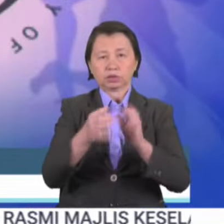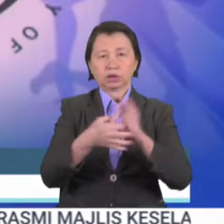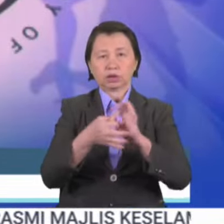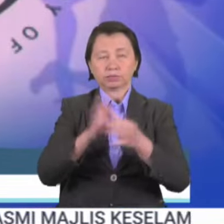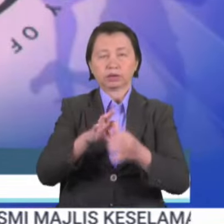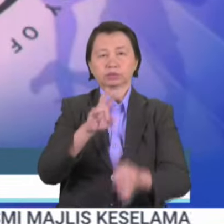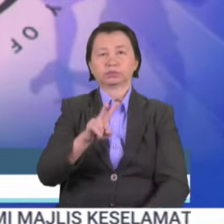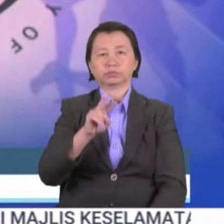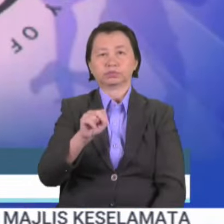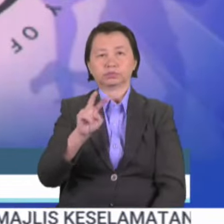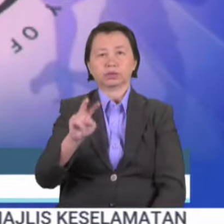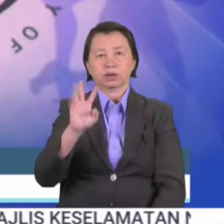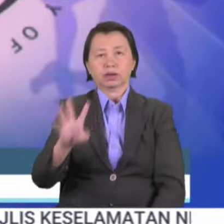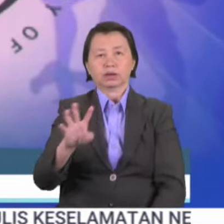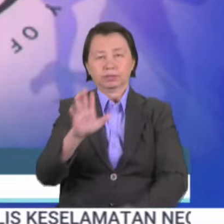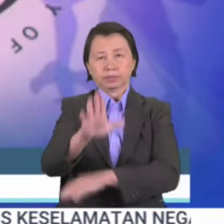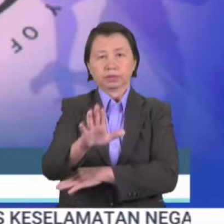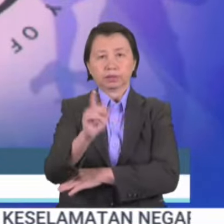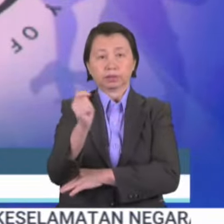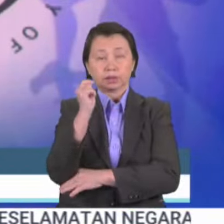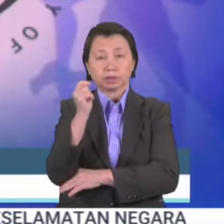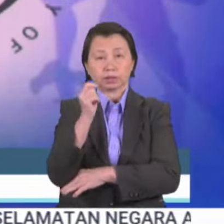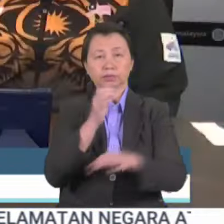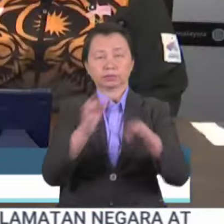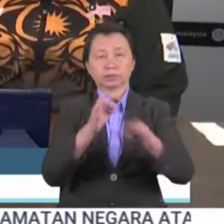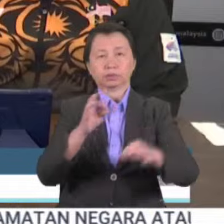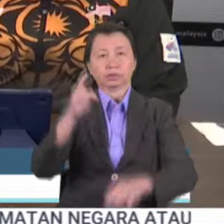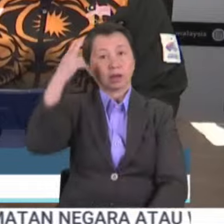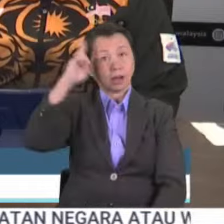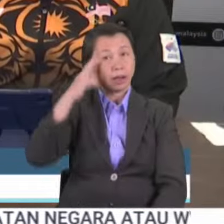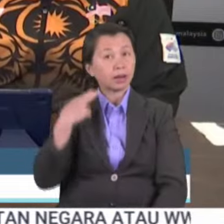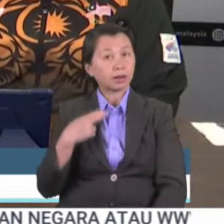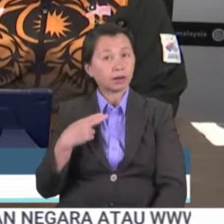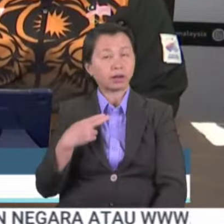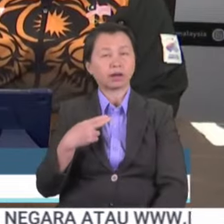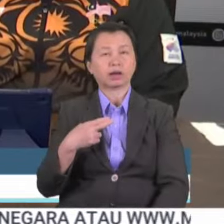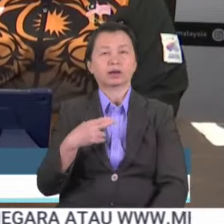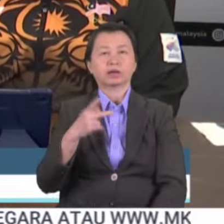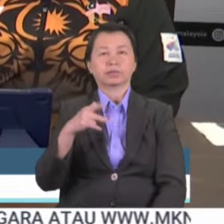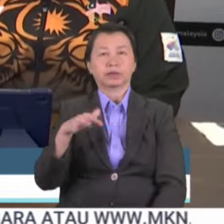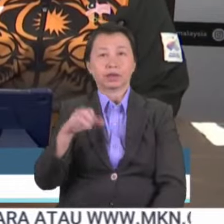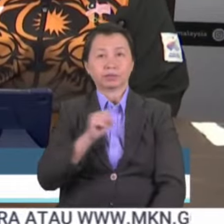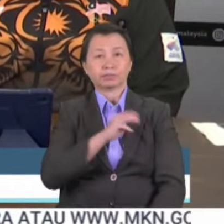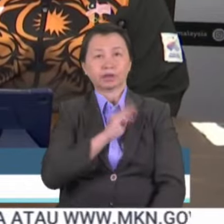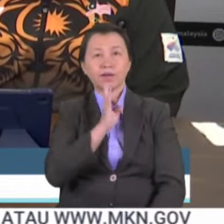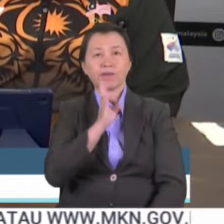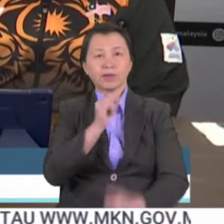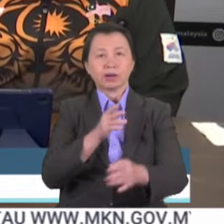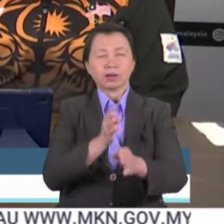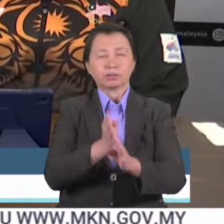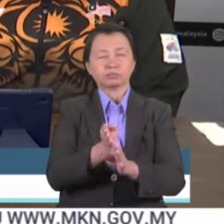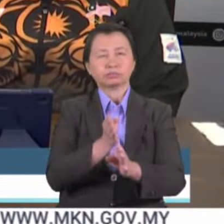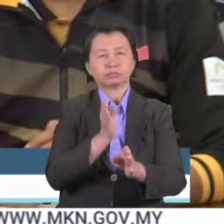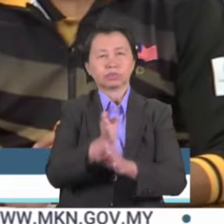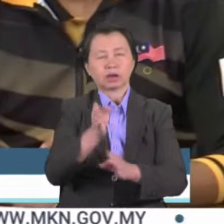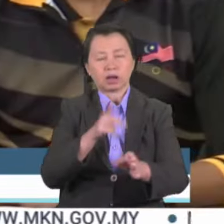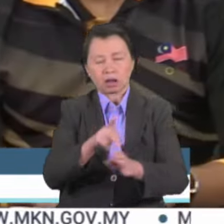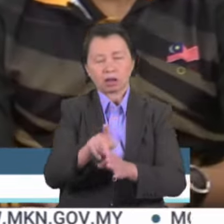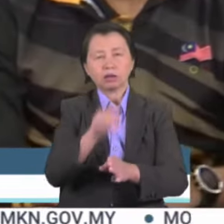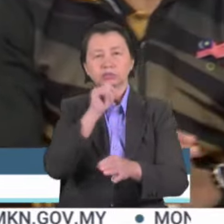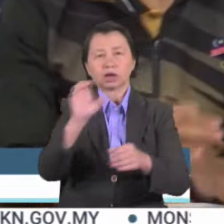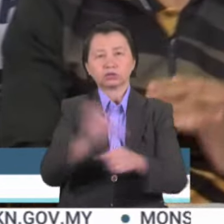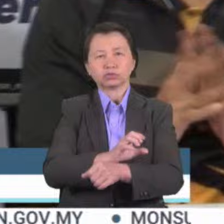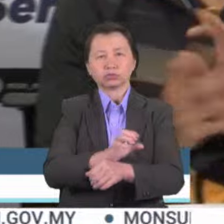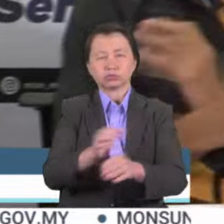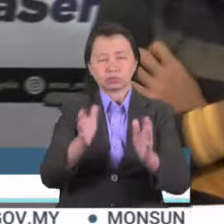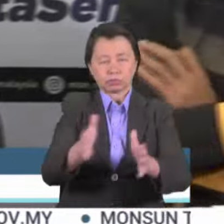Olimpik 2024 petang tadi. Jelas Hannah, ketika ini khidmat pakar psikologi tidak mencukupi untuk menampung keperluan